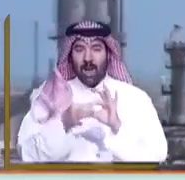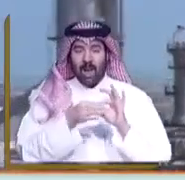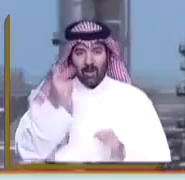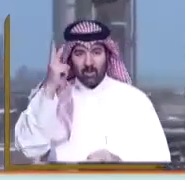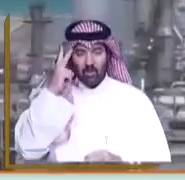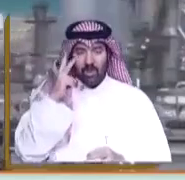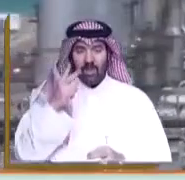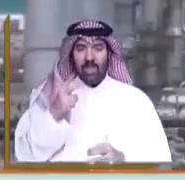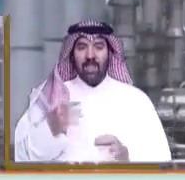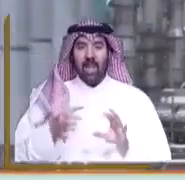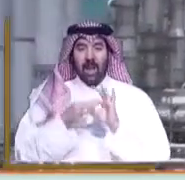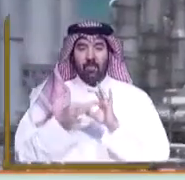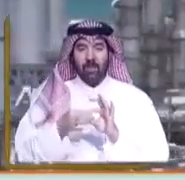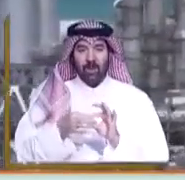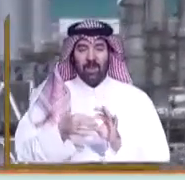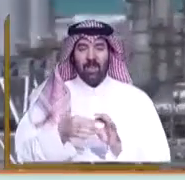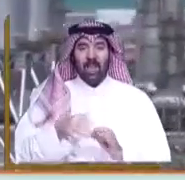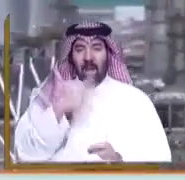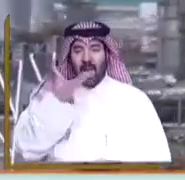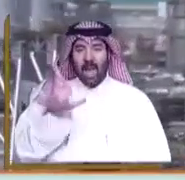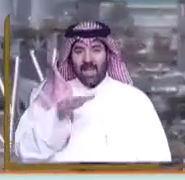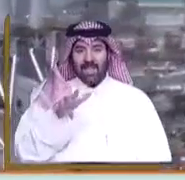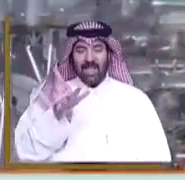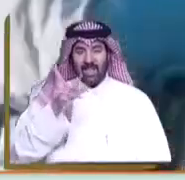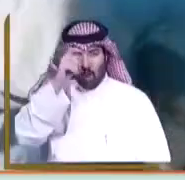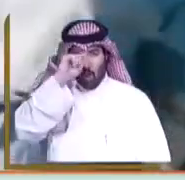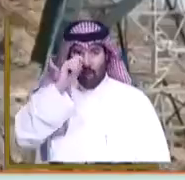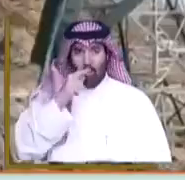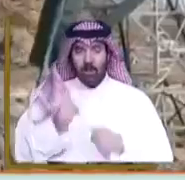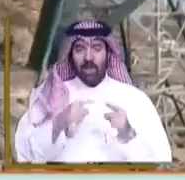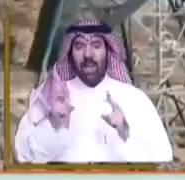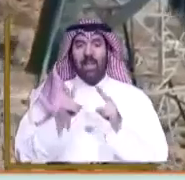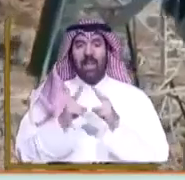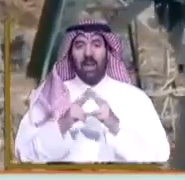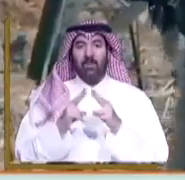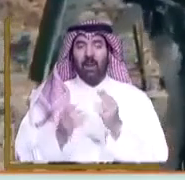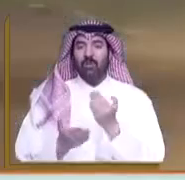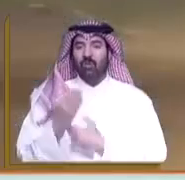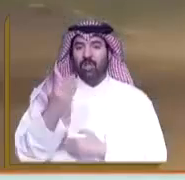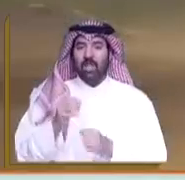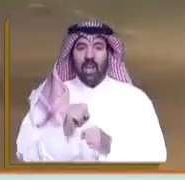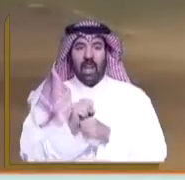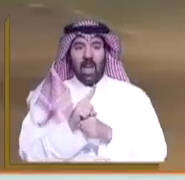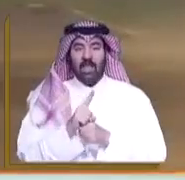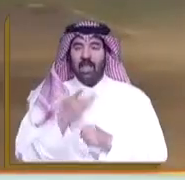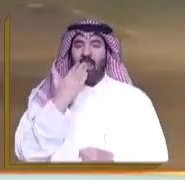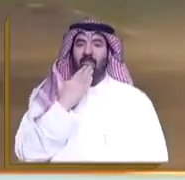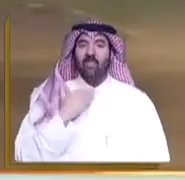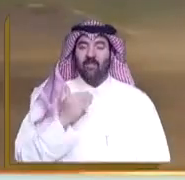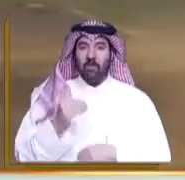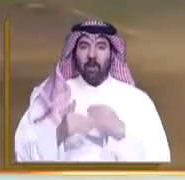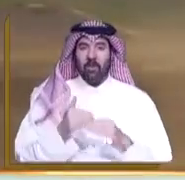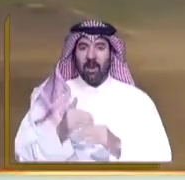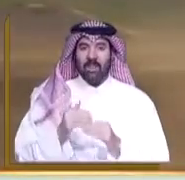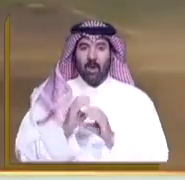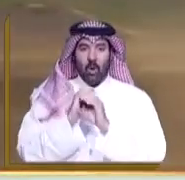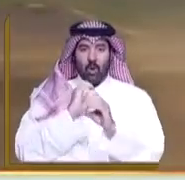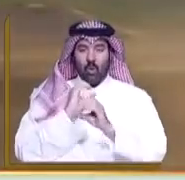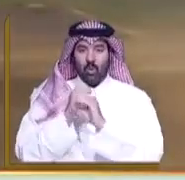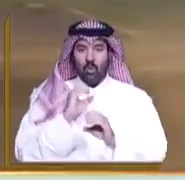بأوروبا. ويهدف المشروع إلى تيسير عملية نقل الكهرباء المتجددة والهيدروجين النظيف عبر كابلات